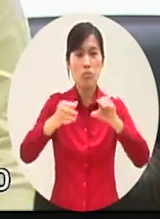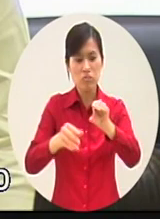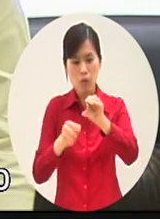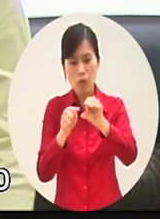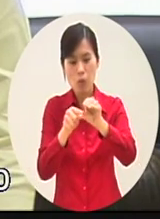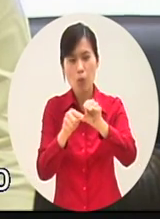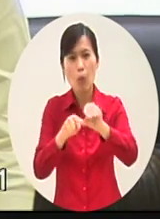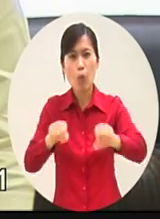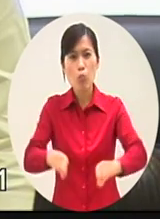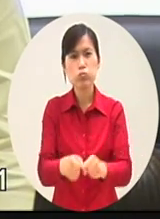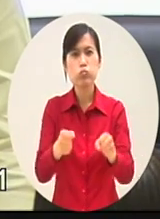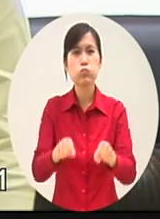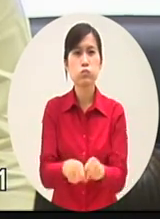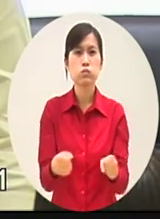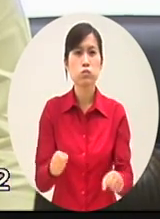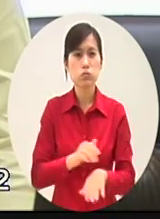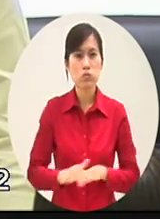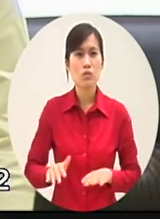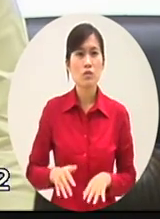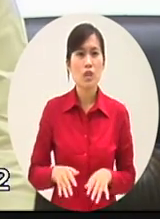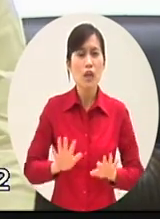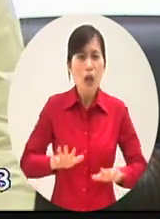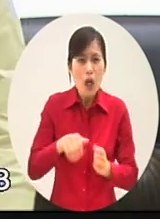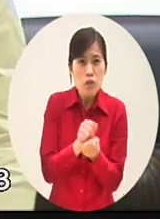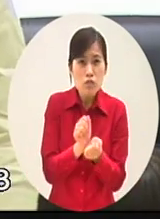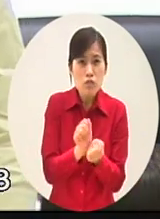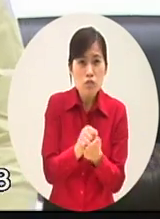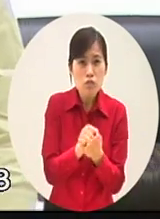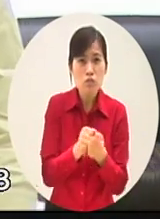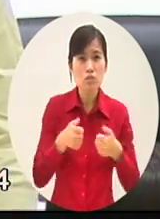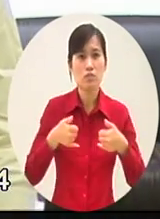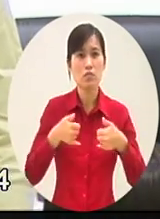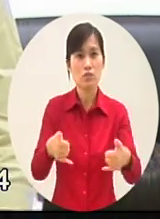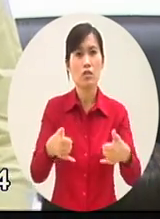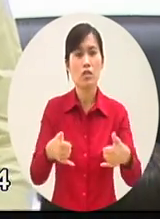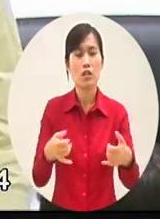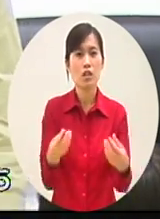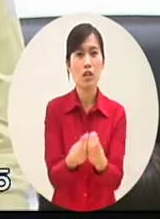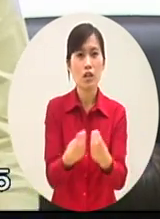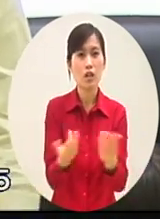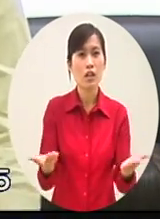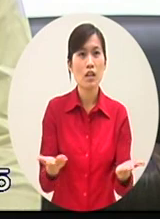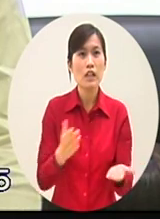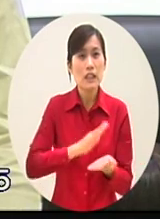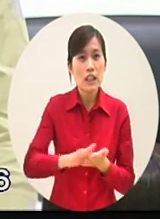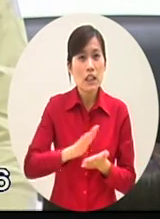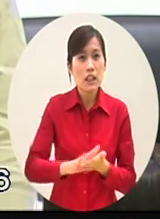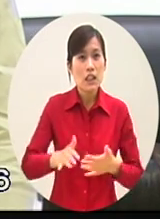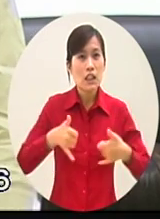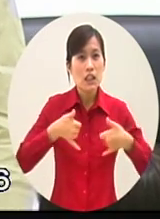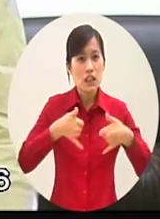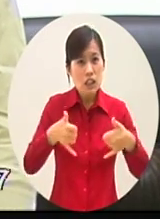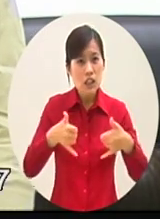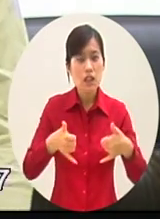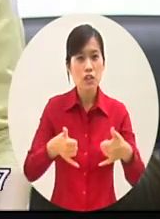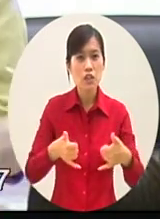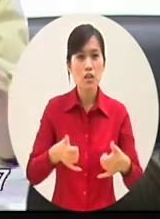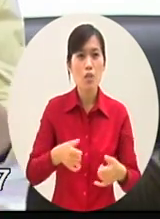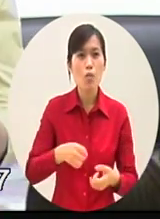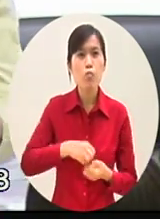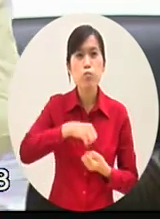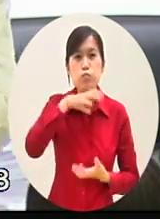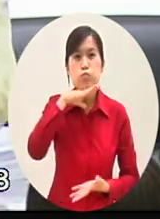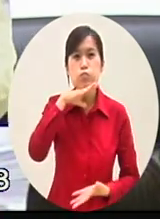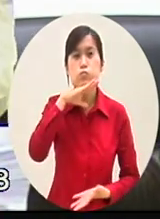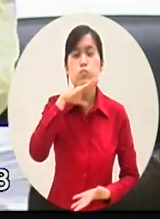路现在到底要怎么办？ 大碑路， 嘿，大碑路就是长庚前面，我们